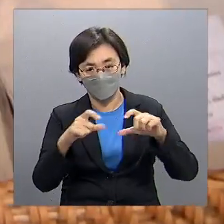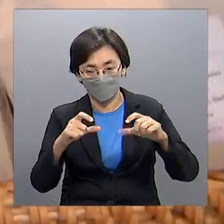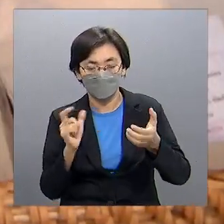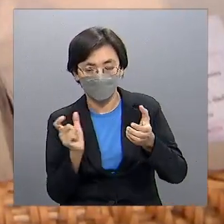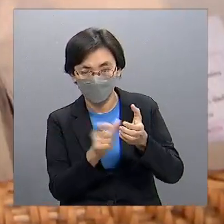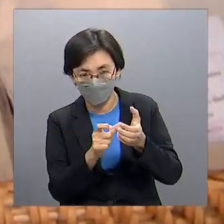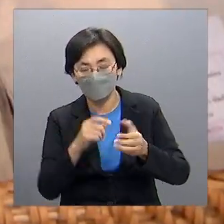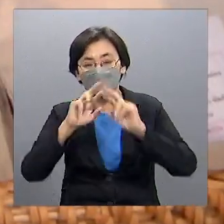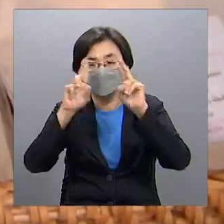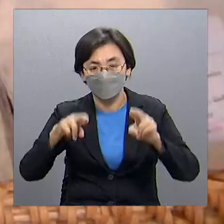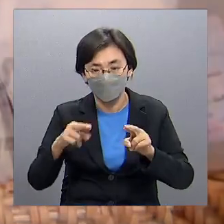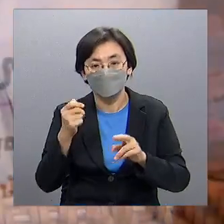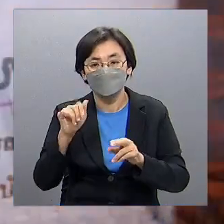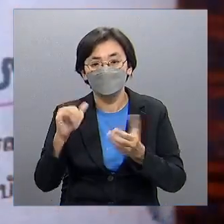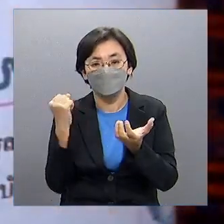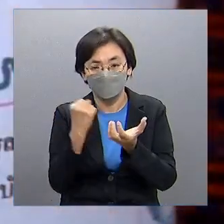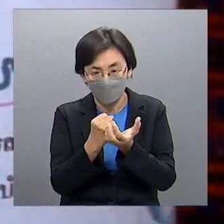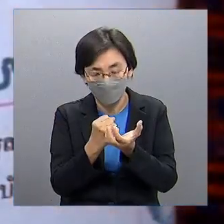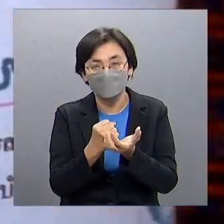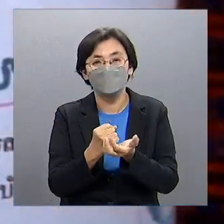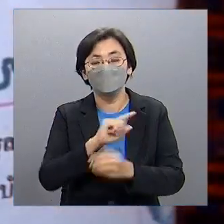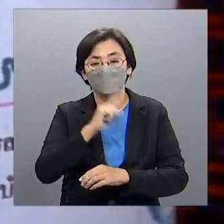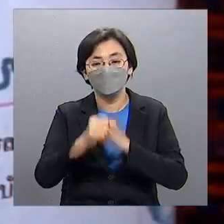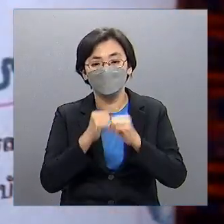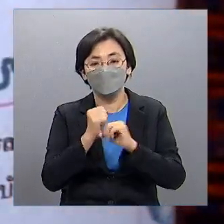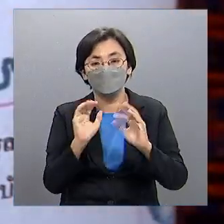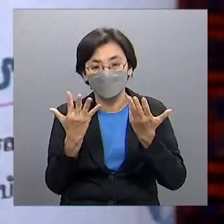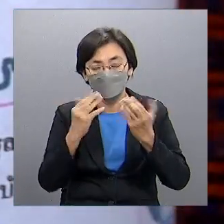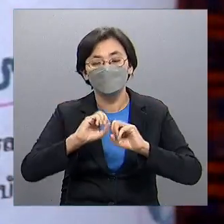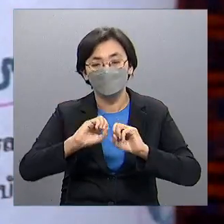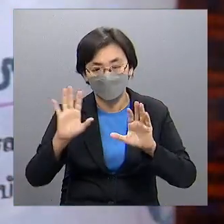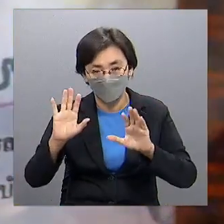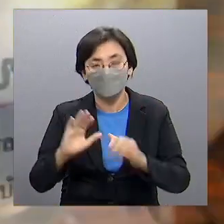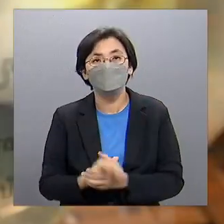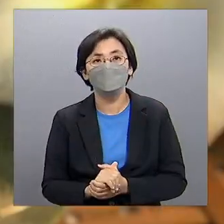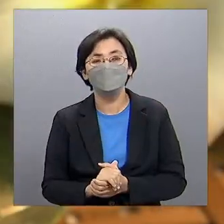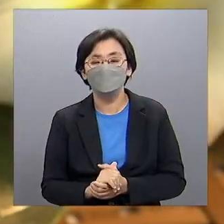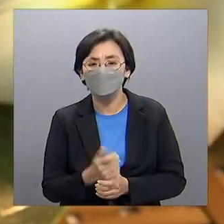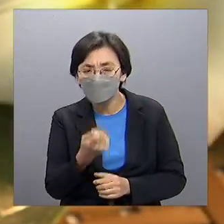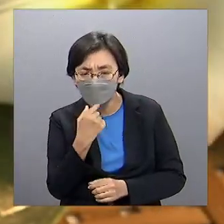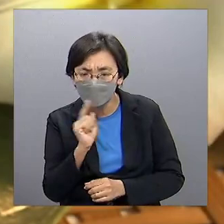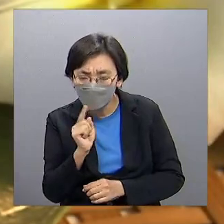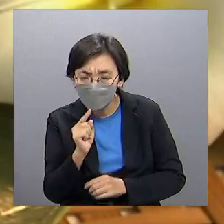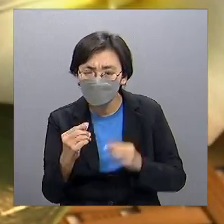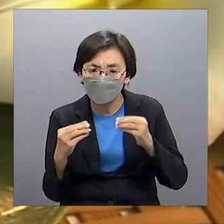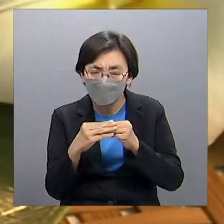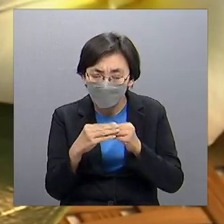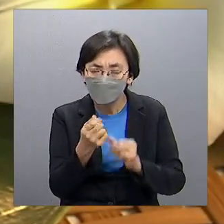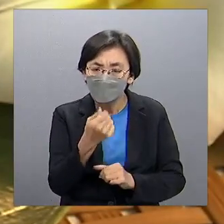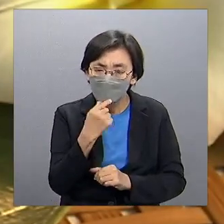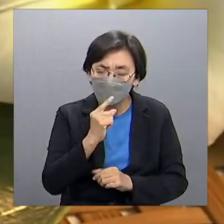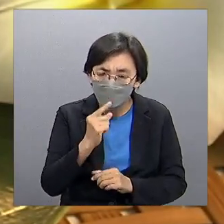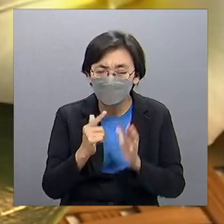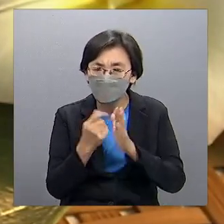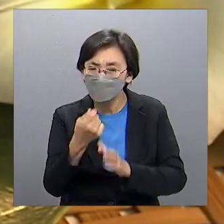อย.มีบอกวันหมดอายุอย่างเงี้ยแล้วก็ปริมาณของการใช้นั้นผู้สูงอายุเวลาดูเนี่ยจะได้เข้าใจว่าการกินยาเนี่ยควรกิน